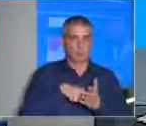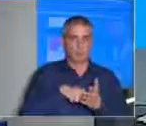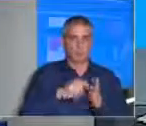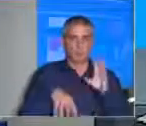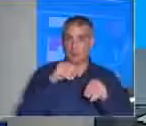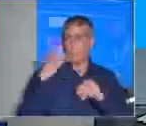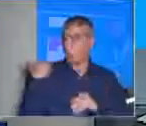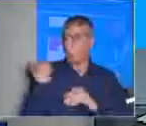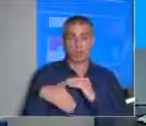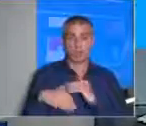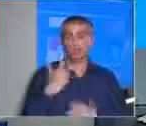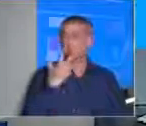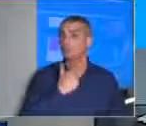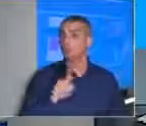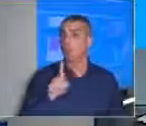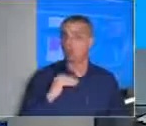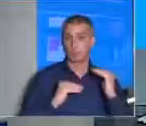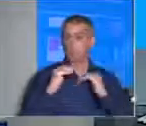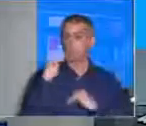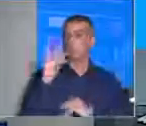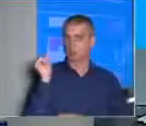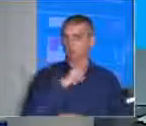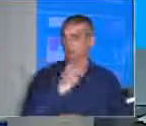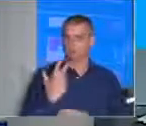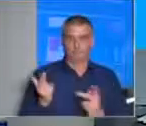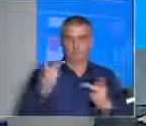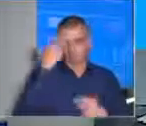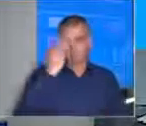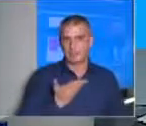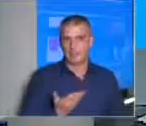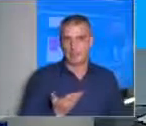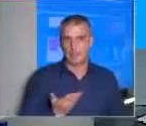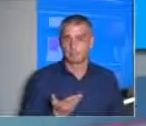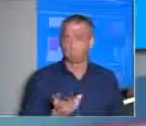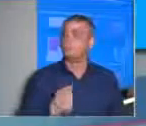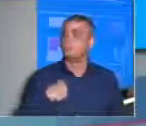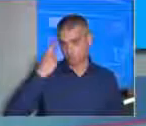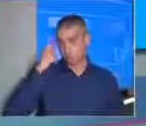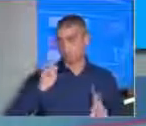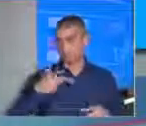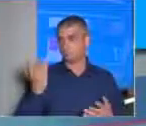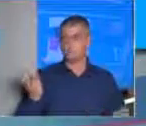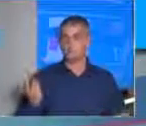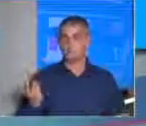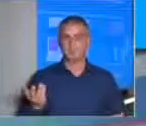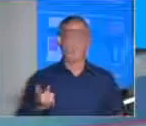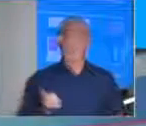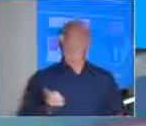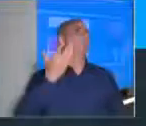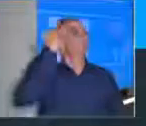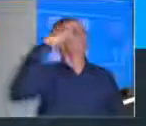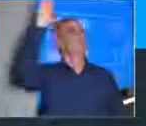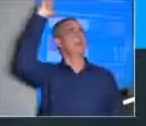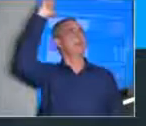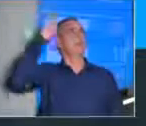תראי, בבחירות האחרונות, 3 מיליון קולות פער, זה לא דבר שאפשר להתעלם ממנו. אני חושבת שאפשר להתעלם ממנו, עוד פעם. התעלמו